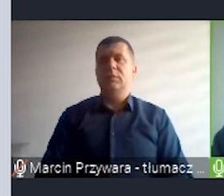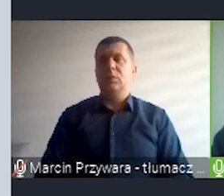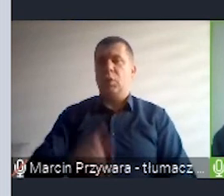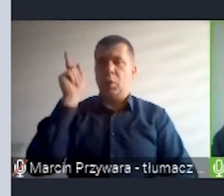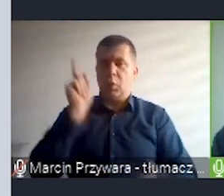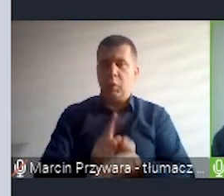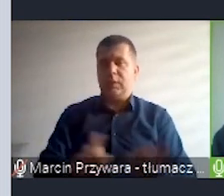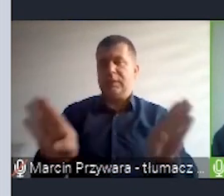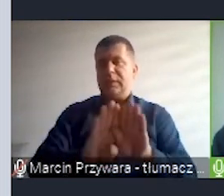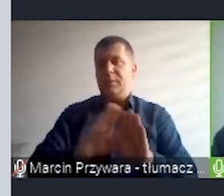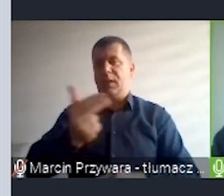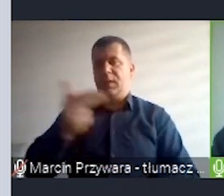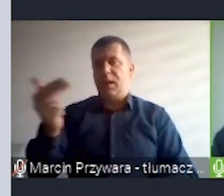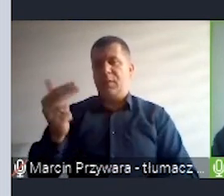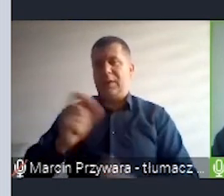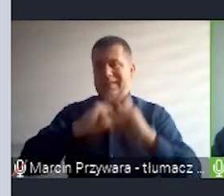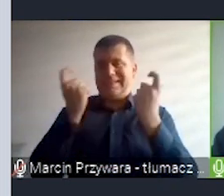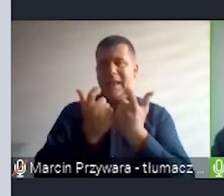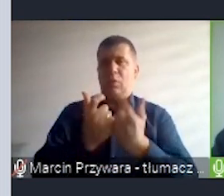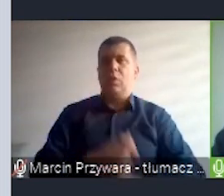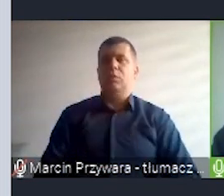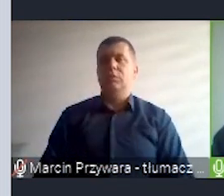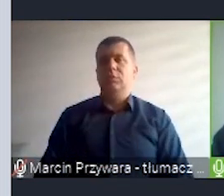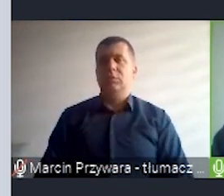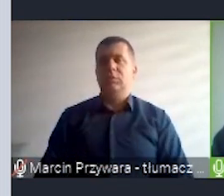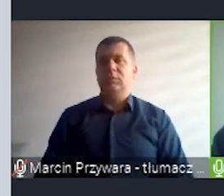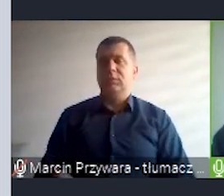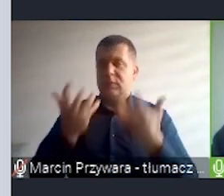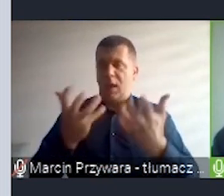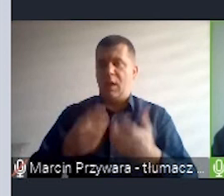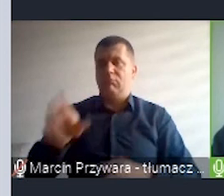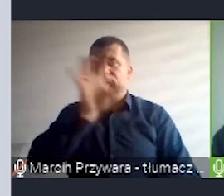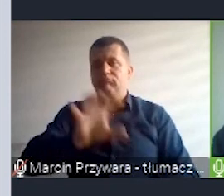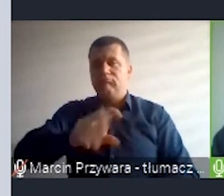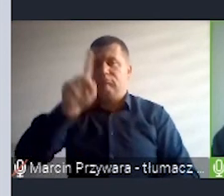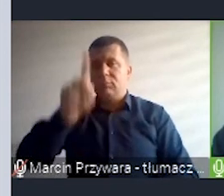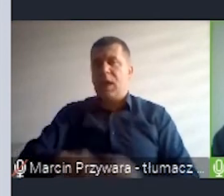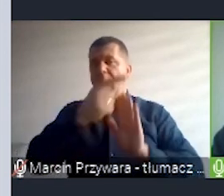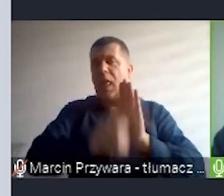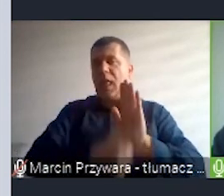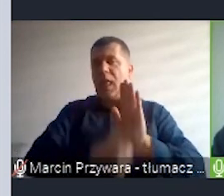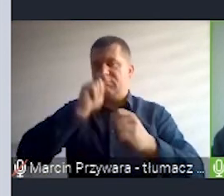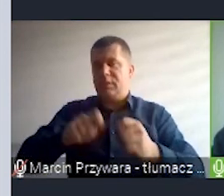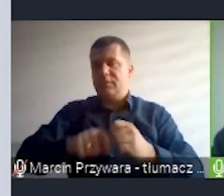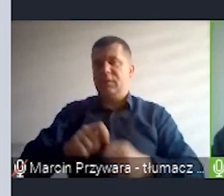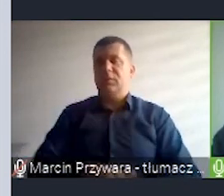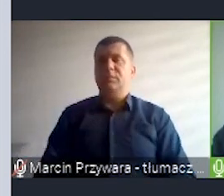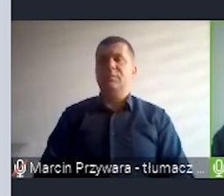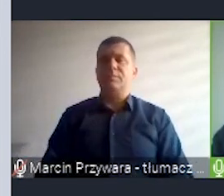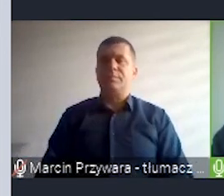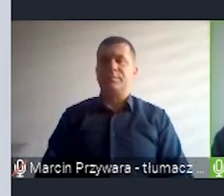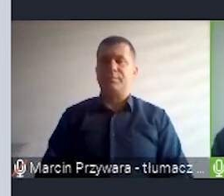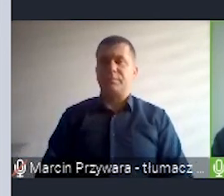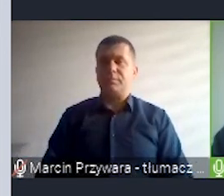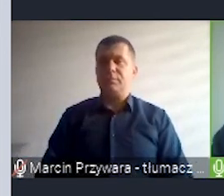Udało mi się zamknąć temat w całości. Zachęcam do przejrzenia sobie tych list sprawdzających.